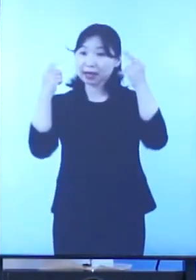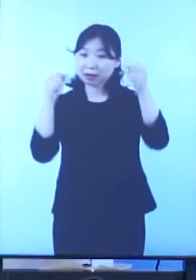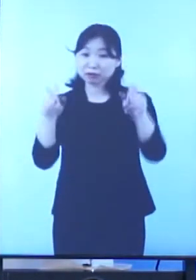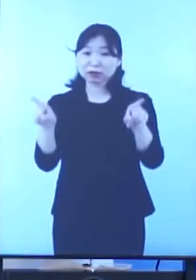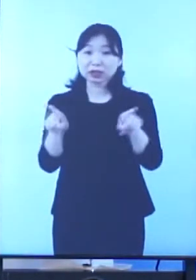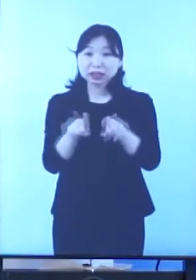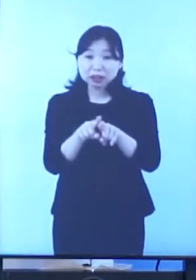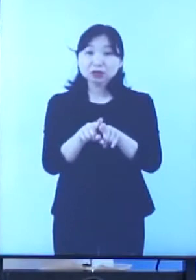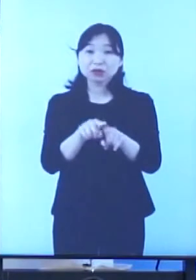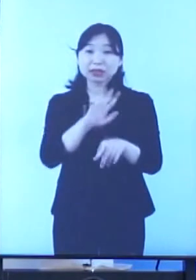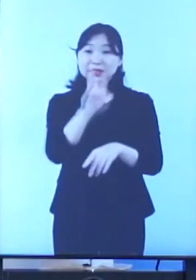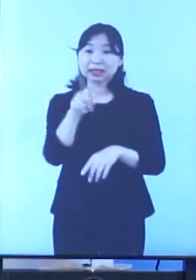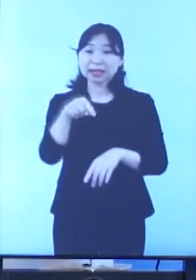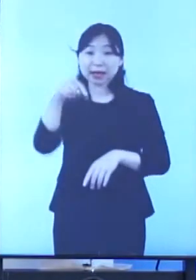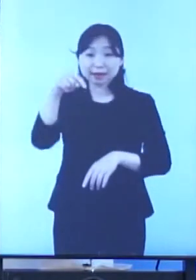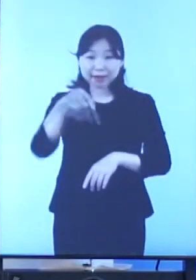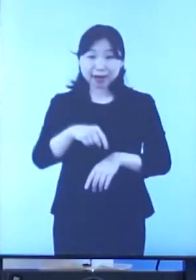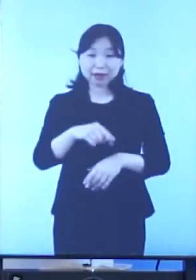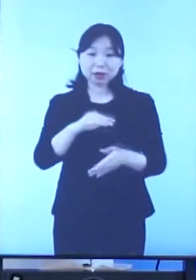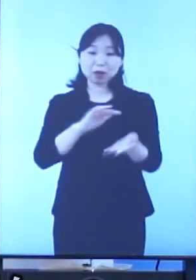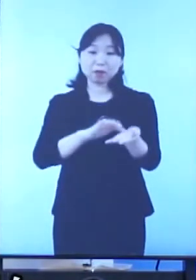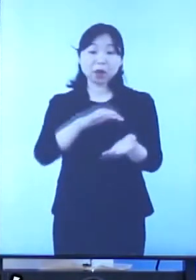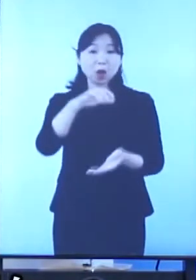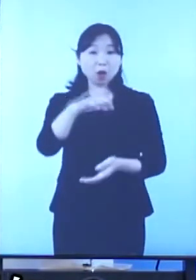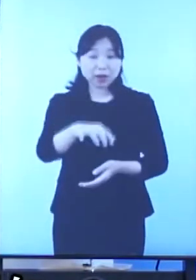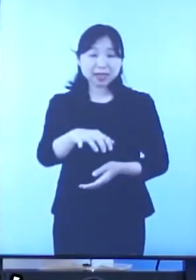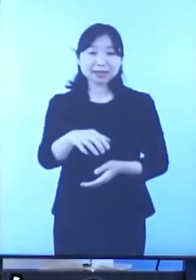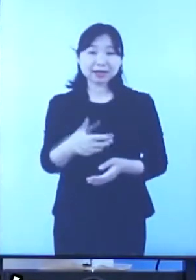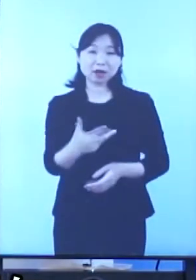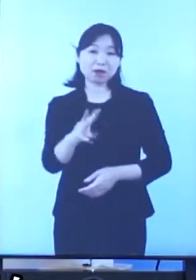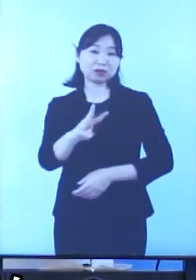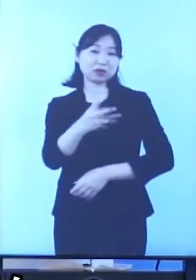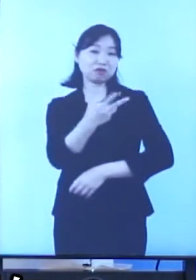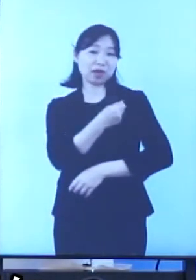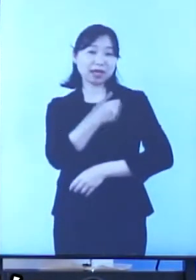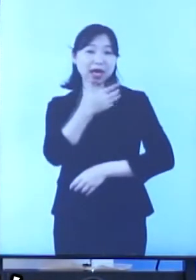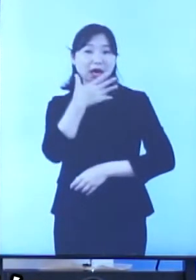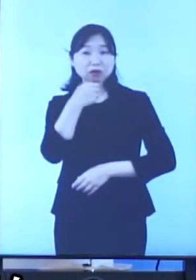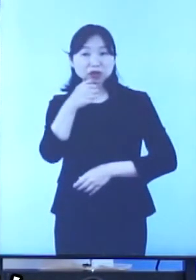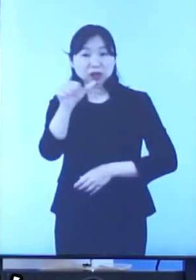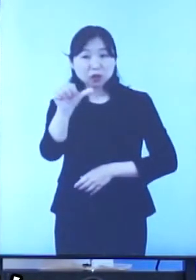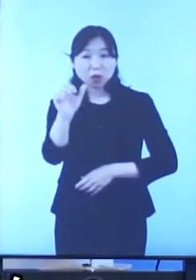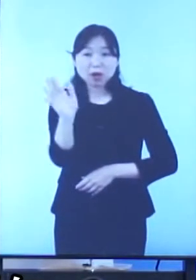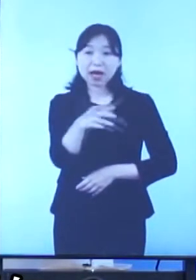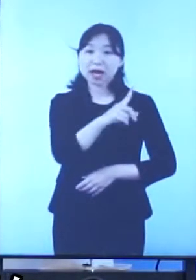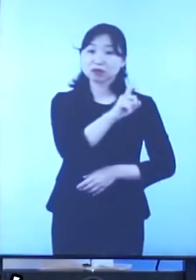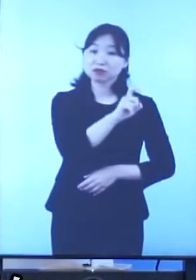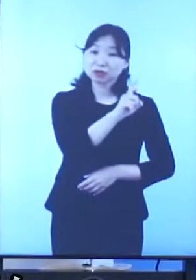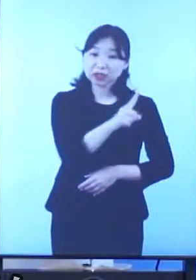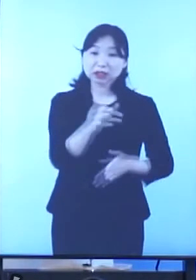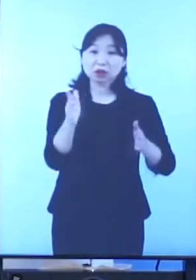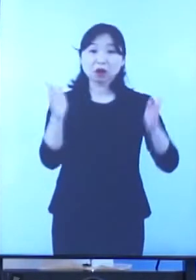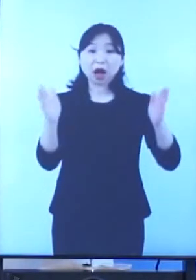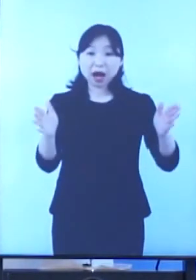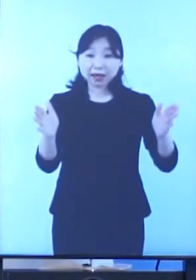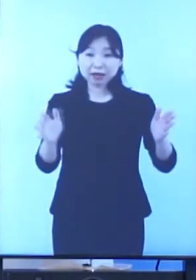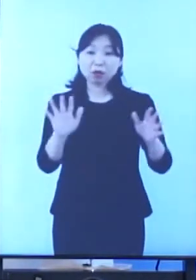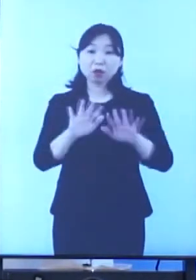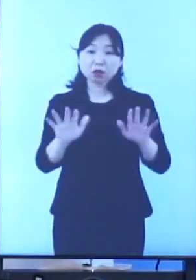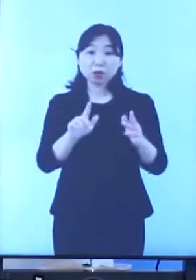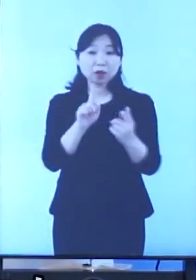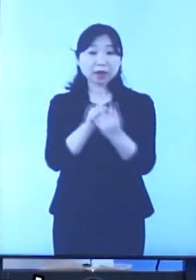内協力医療機関で接種した5歳から11歳の小児を対象に実施しているものであります